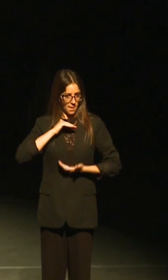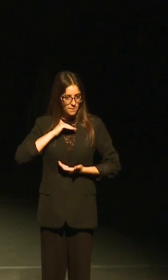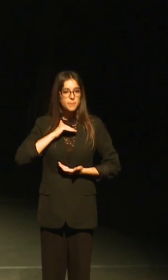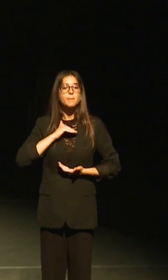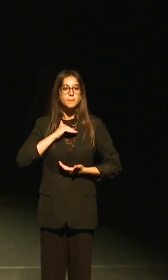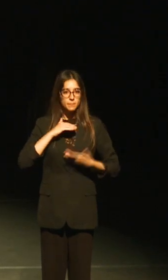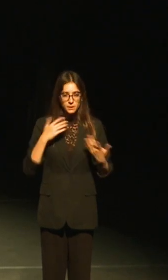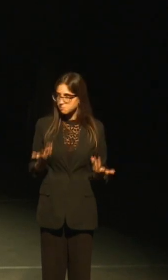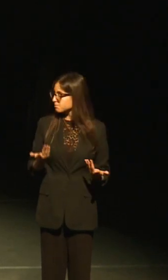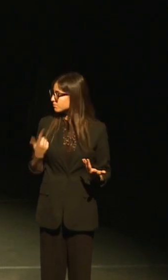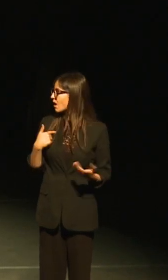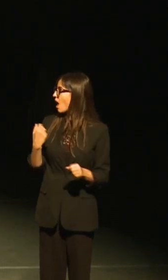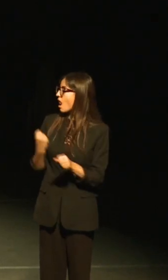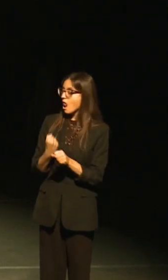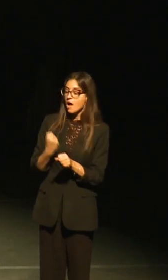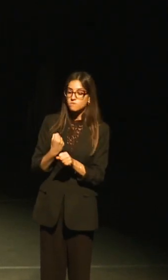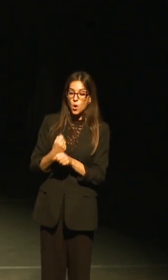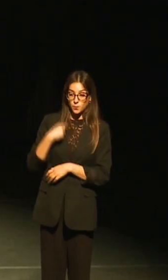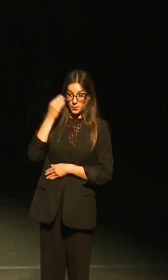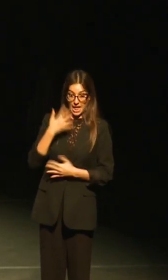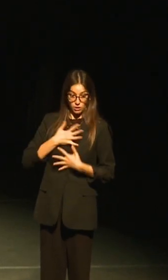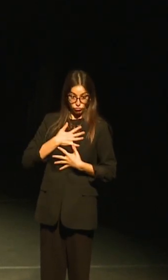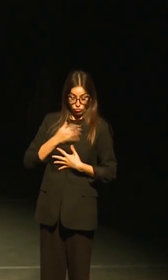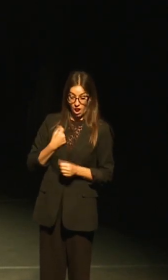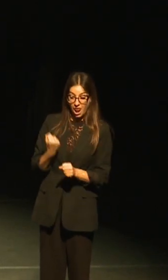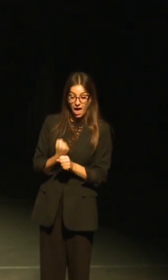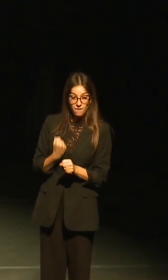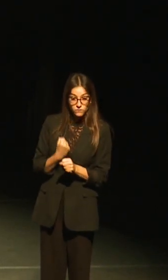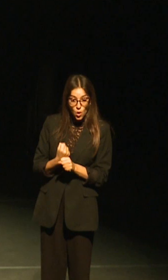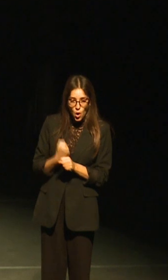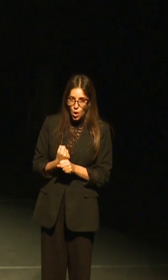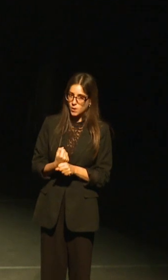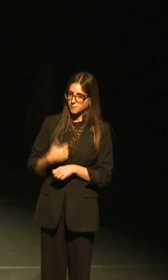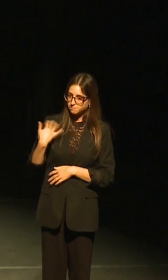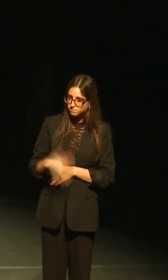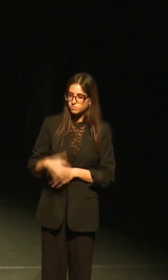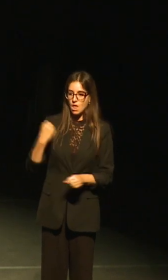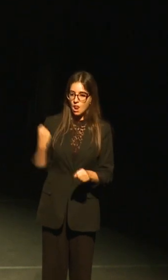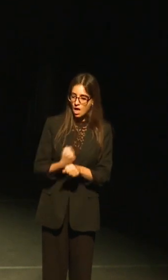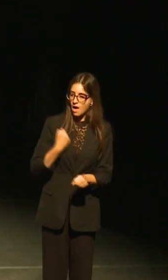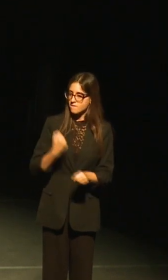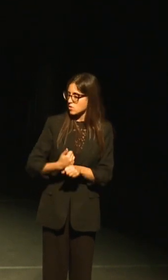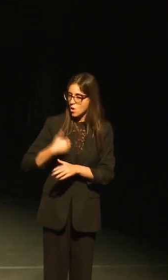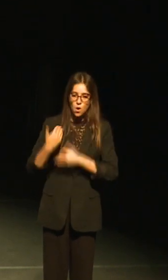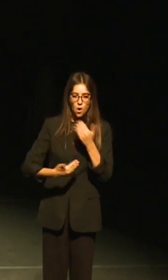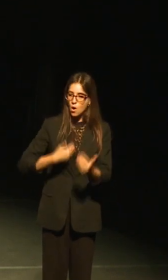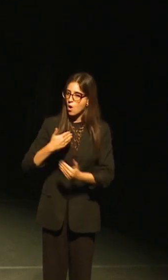il lavoro da fare Secondo me è davvero ancora molto vedi